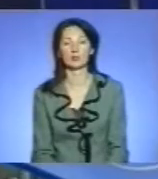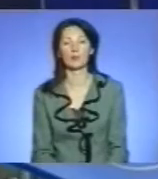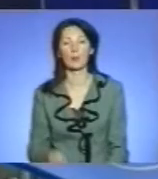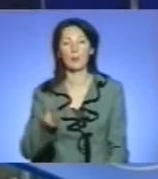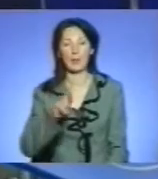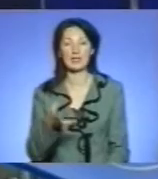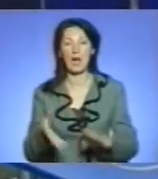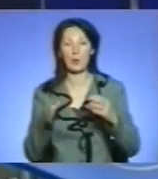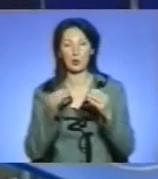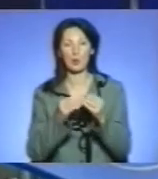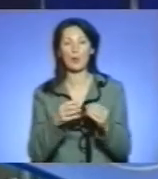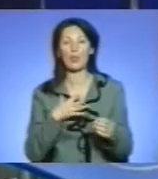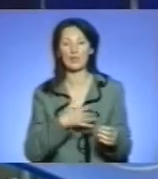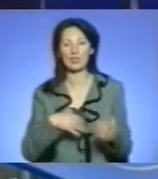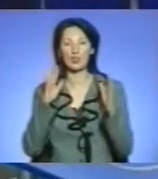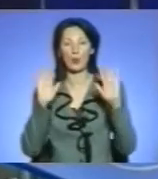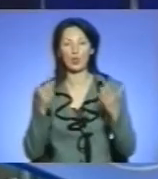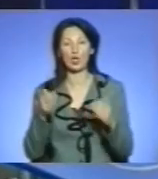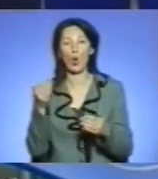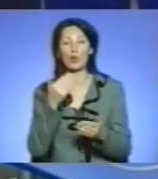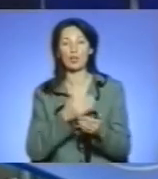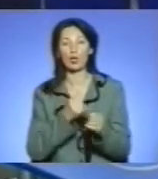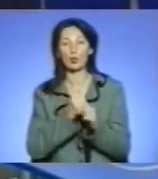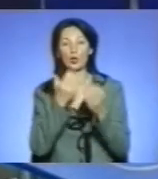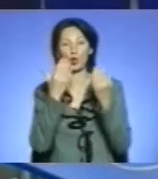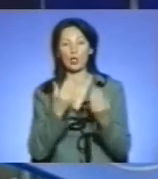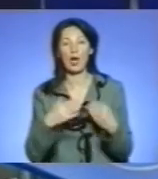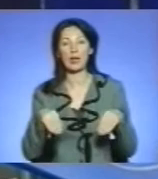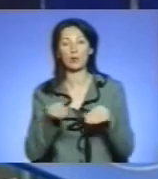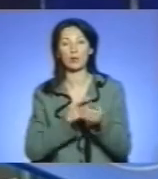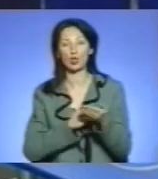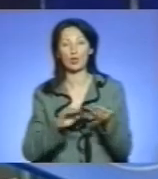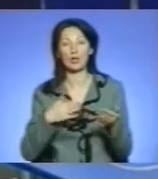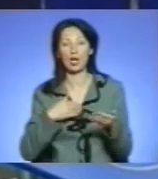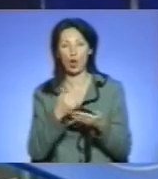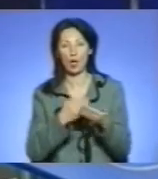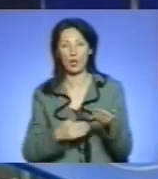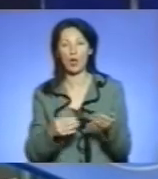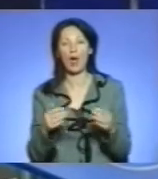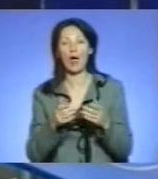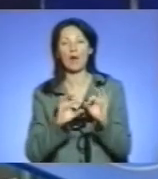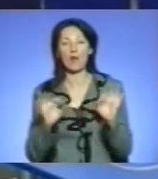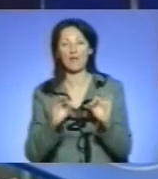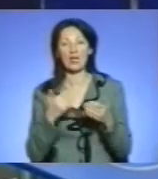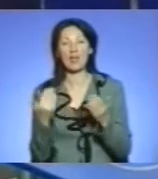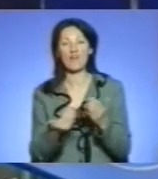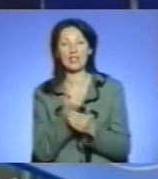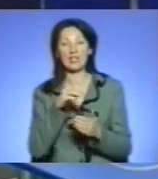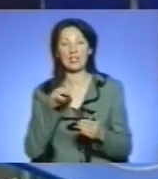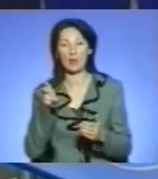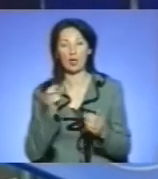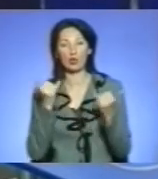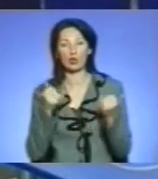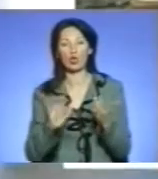п'ятниця. Підсумовуємо найважливіші події останнього робочого дня разом з журналістами нашого каналу. В ефірі «Вісті ТТБ». Сьогодні у випуску про